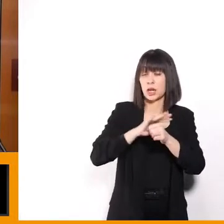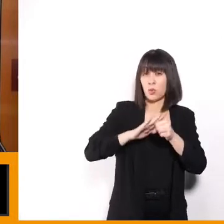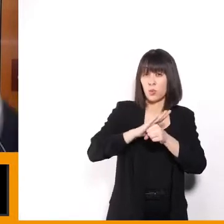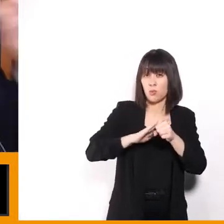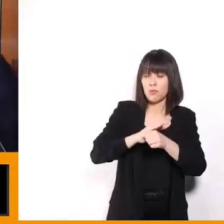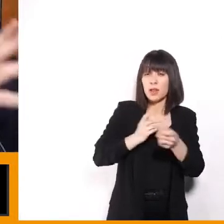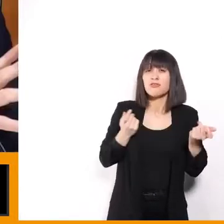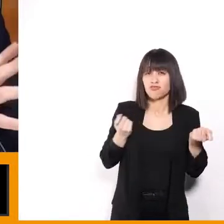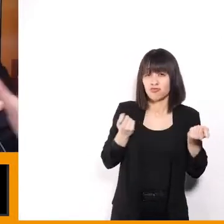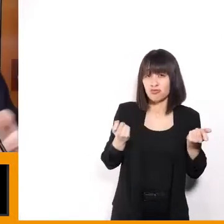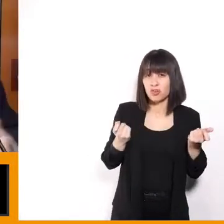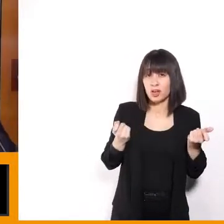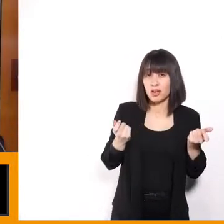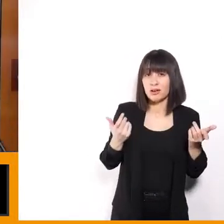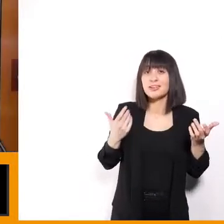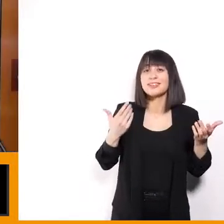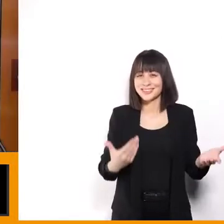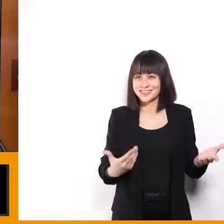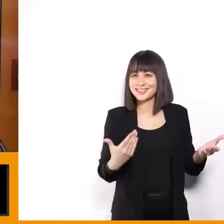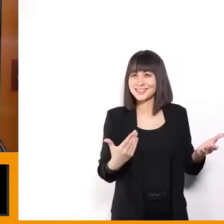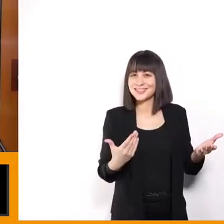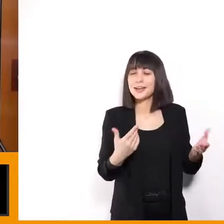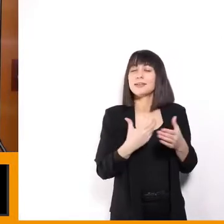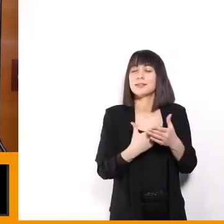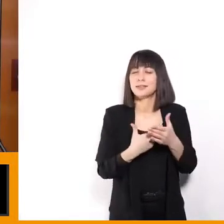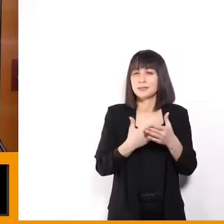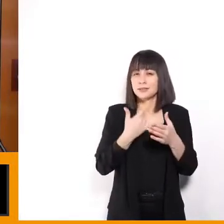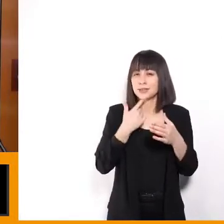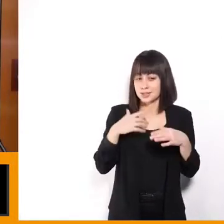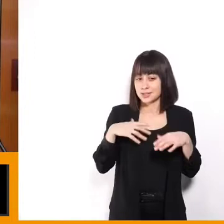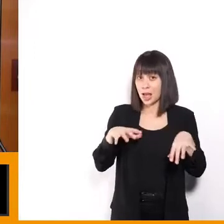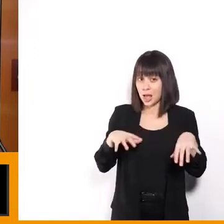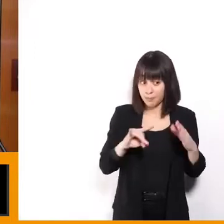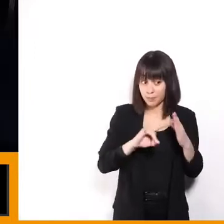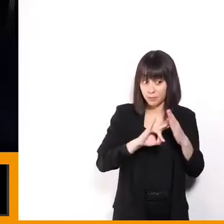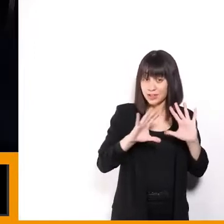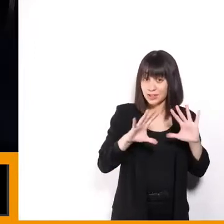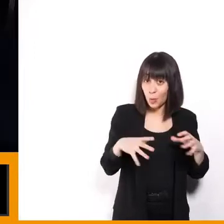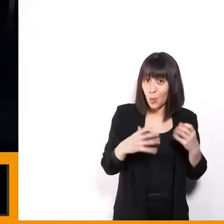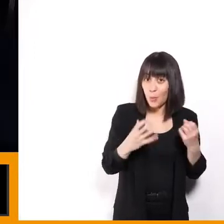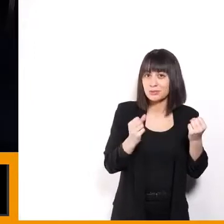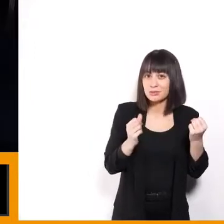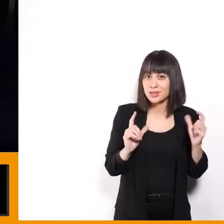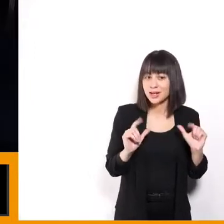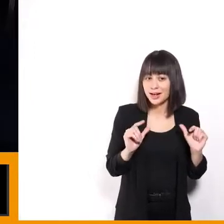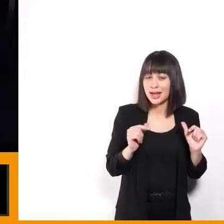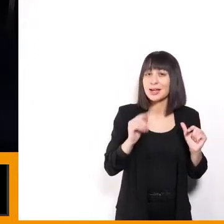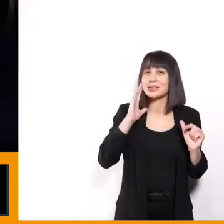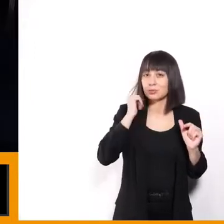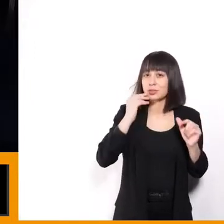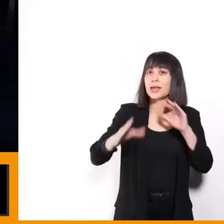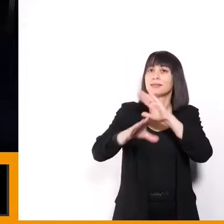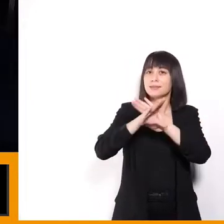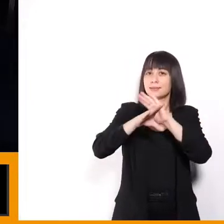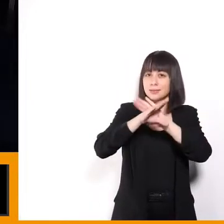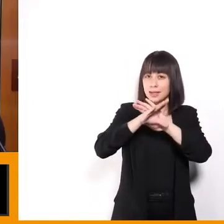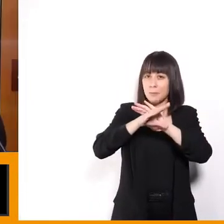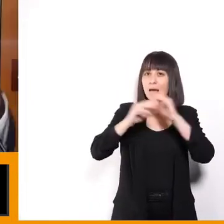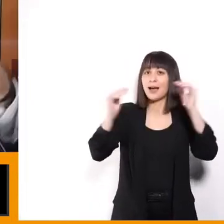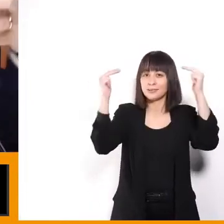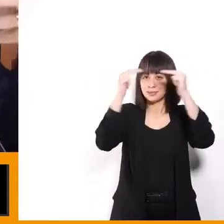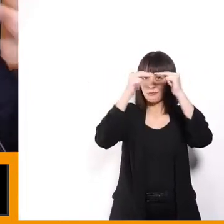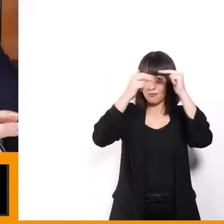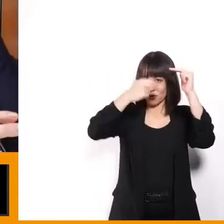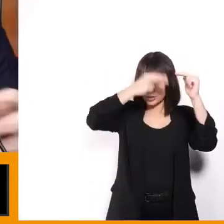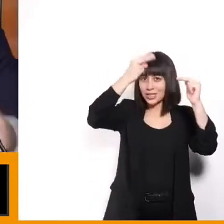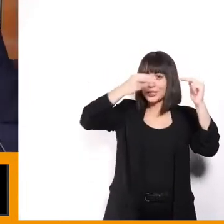dit aussi accompagnement social autre, eh bien, a cette capacité. C'est pour ça qu'il faut à un moment donné avoir une ligne de conduite nationale, des moyens qui sont donnés, mais en même temps,